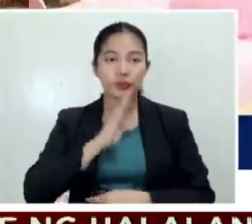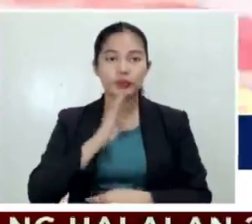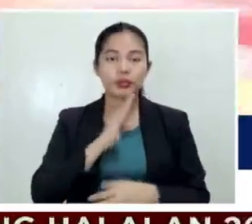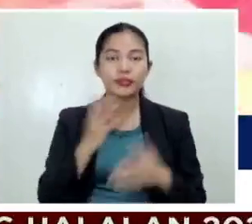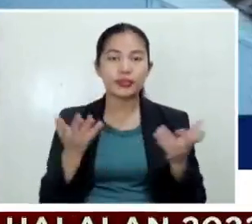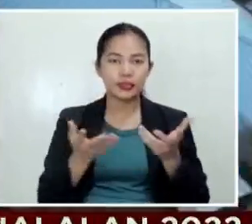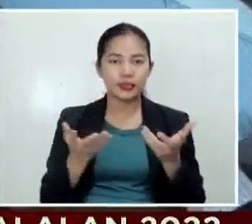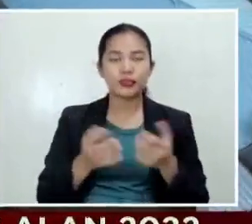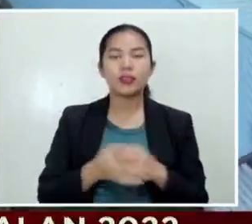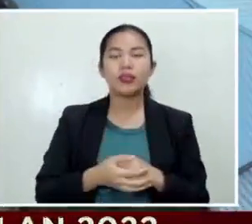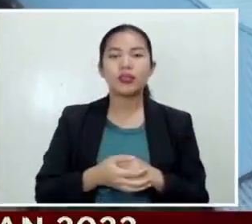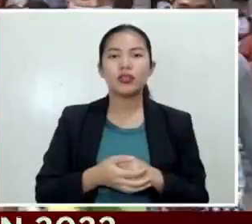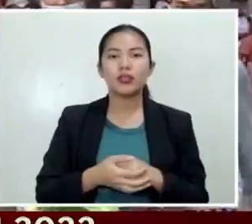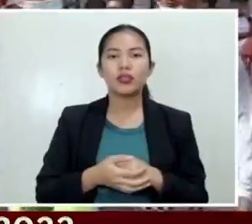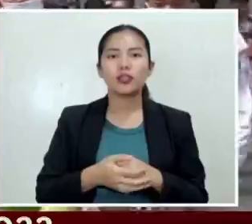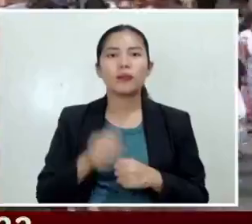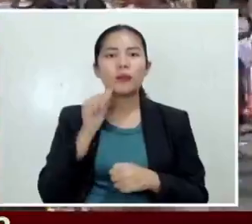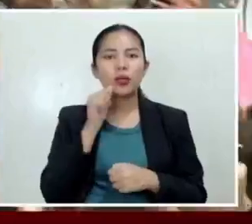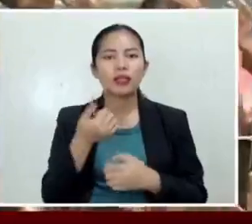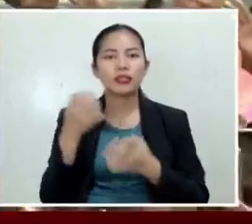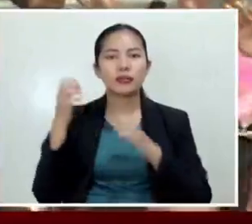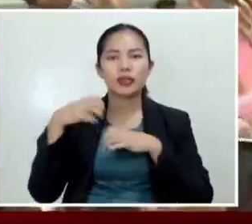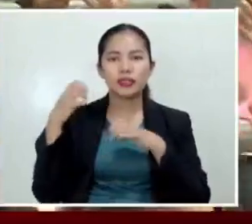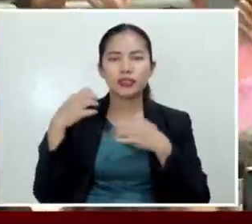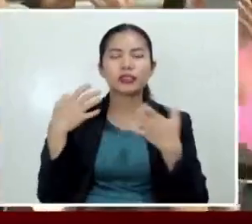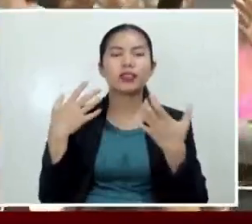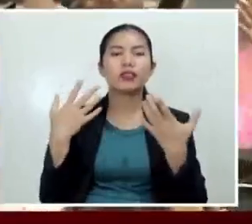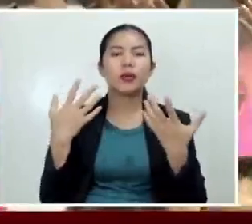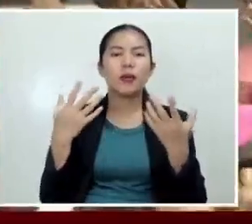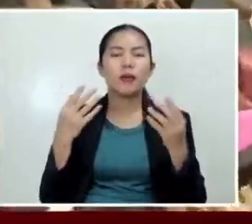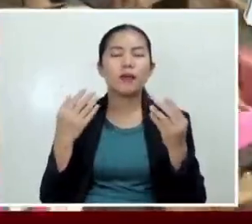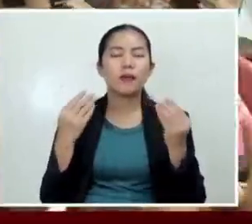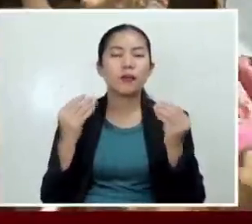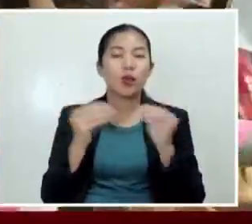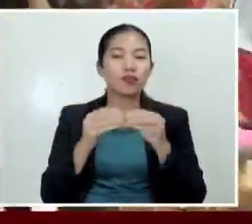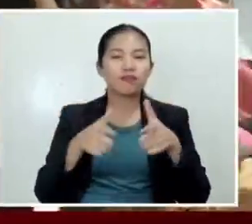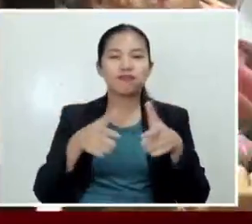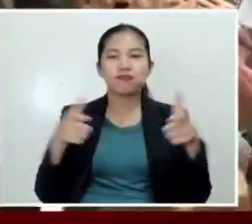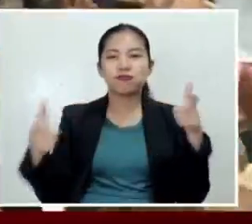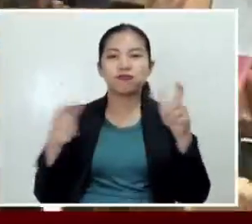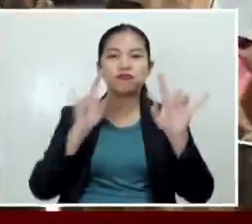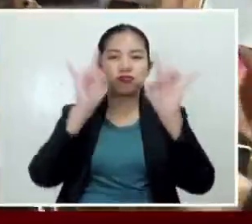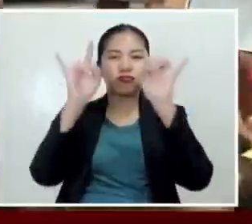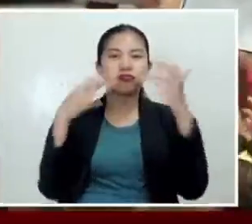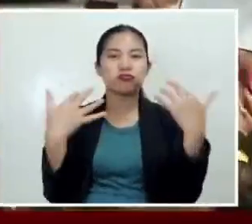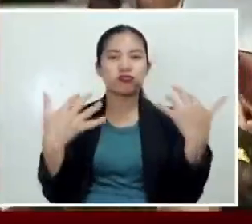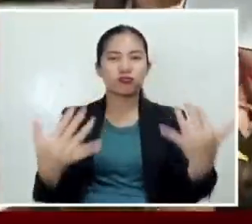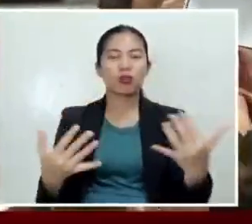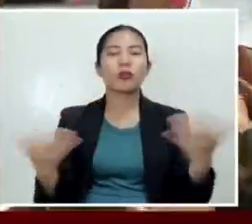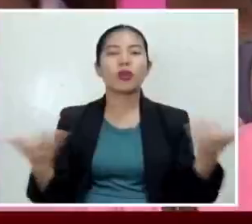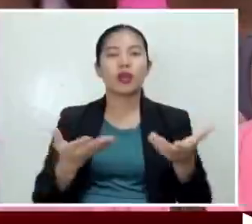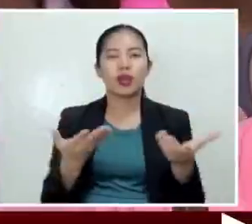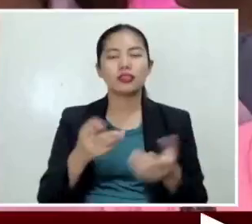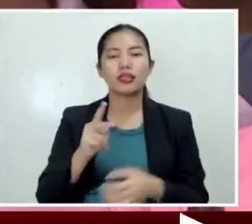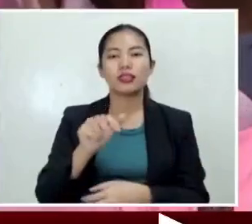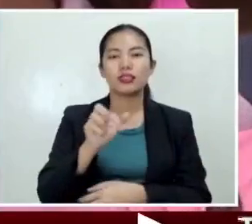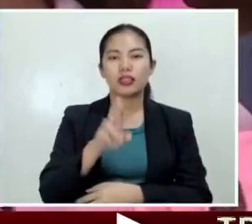team, bukas asahan ang kanyang malaking people's rally din sa Metro Manila, dyan sa